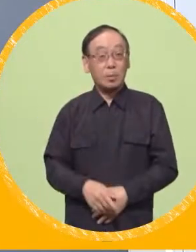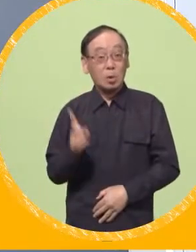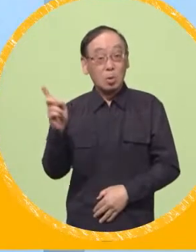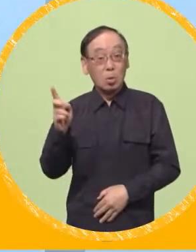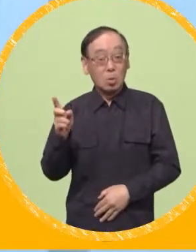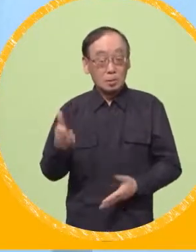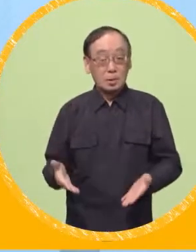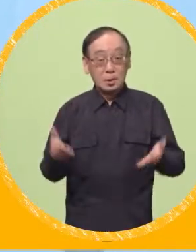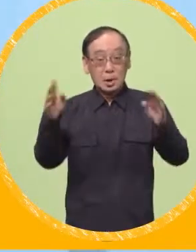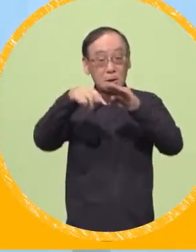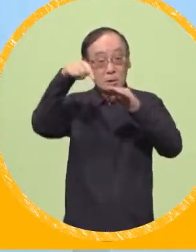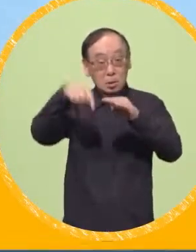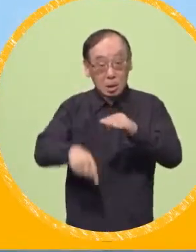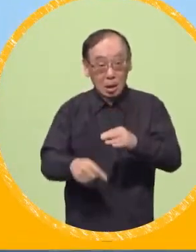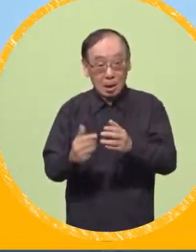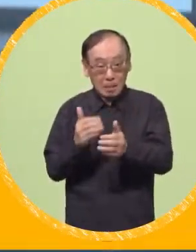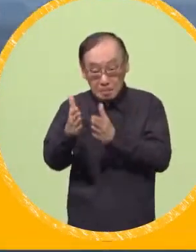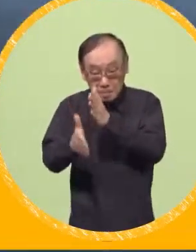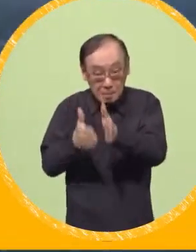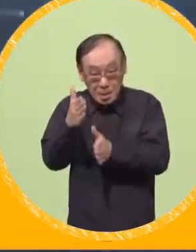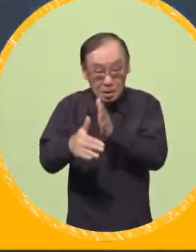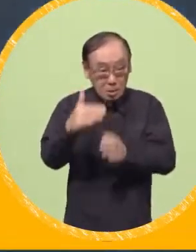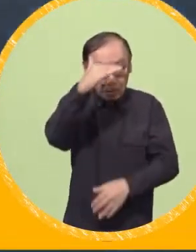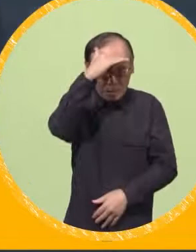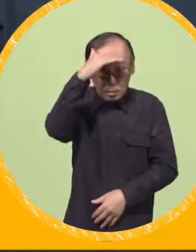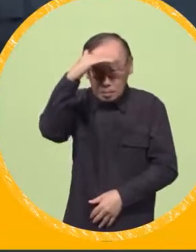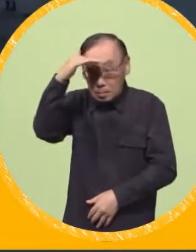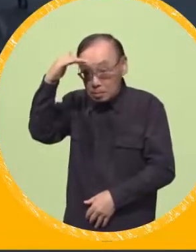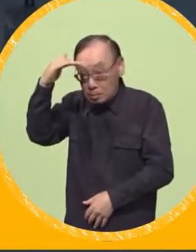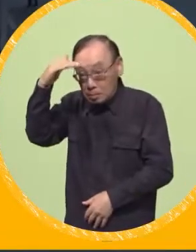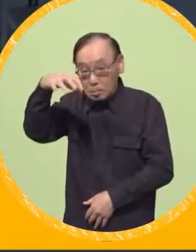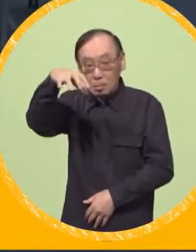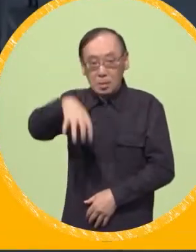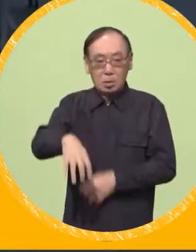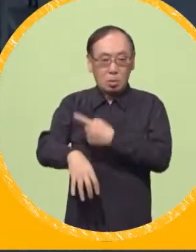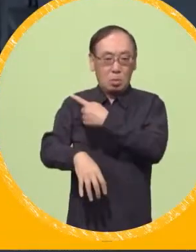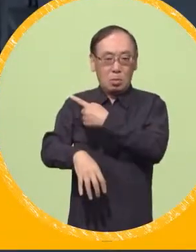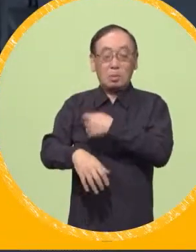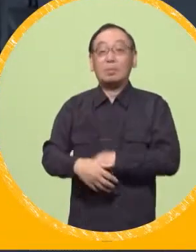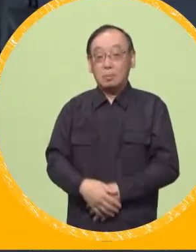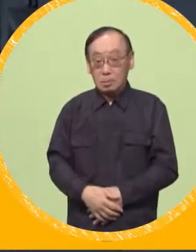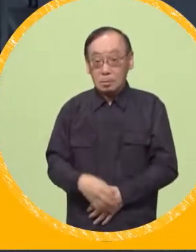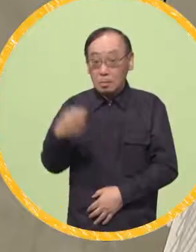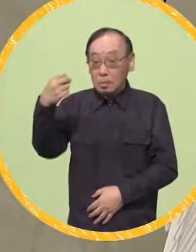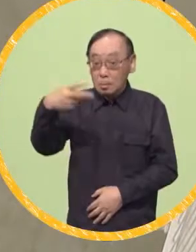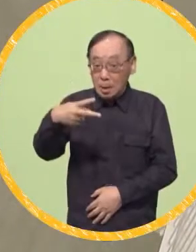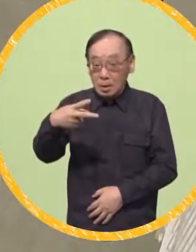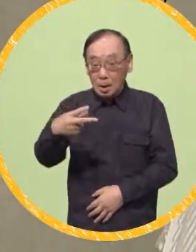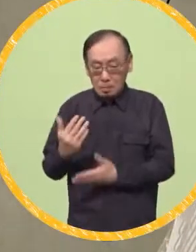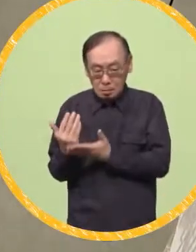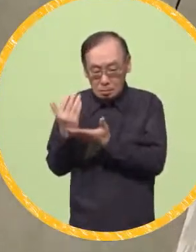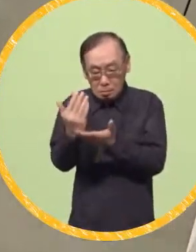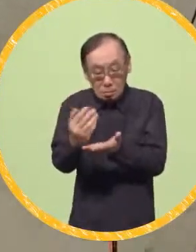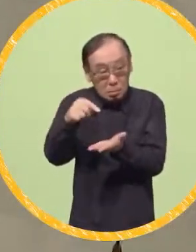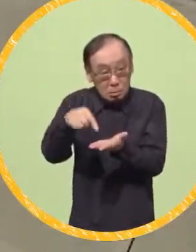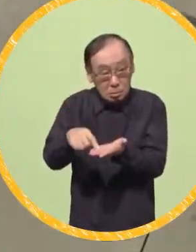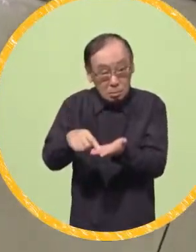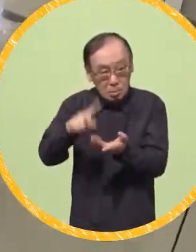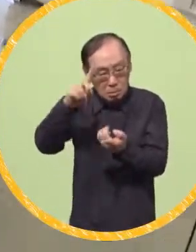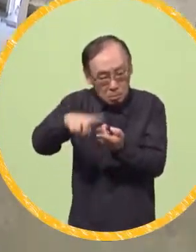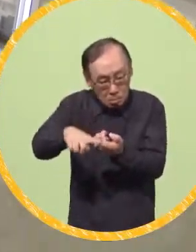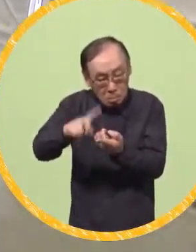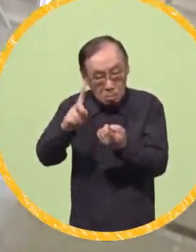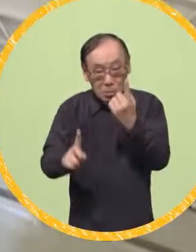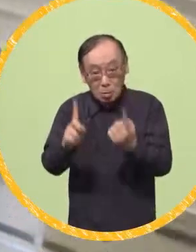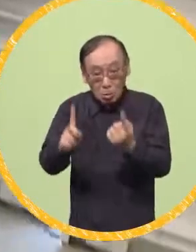大会中はレースの運営を取り仕切る管制塔の役割を果たすほか出場する体が基準に適合し